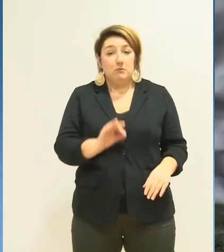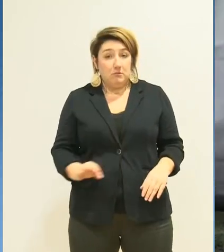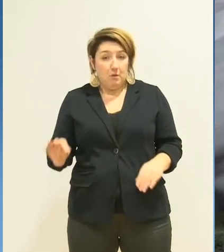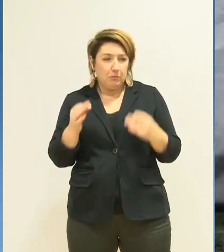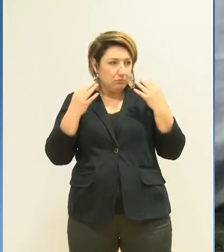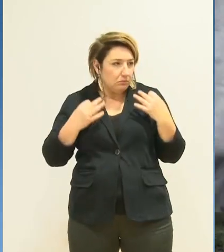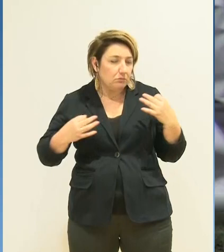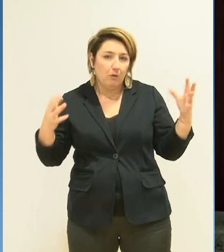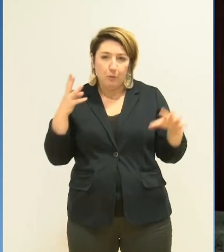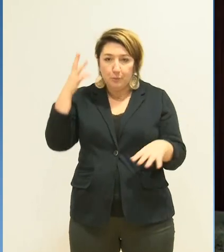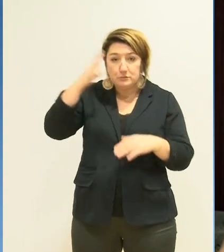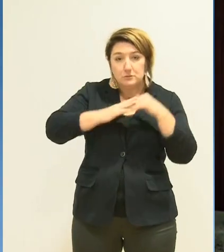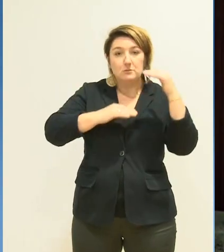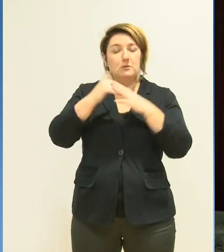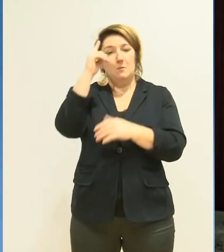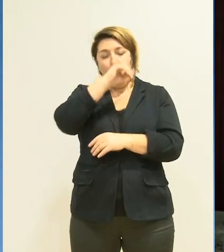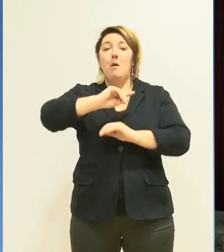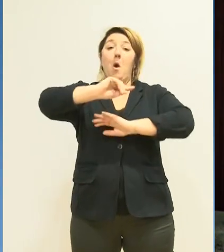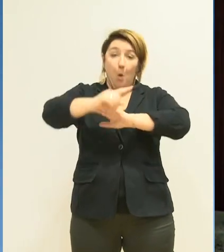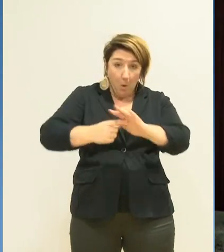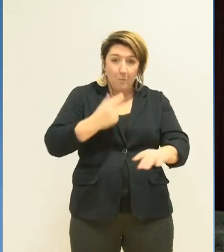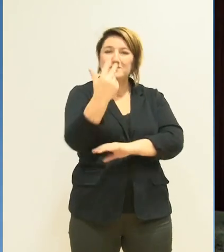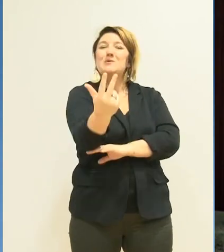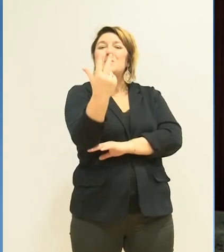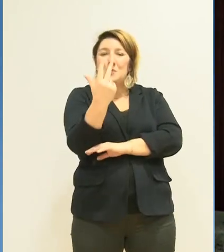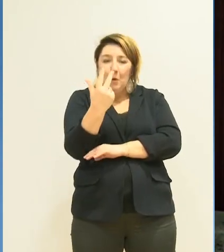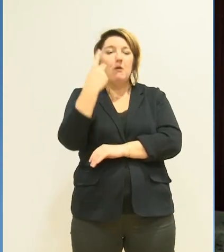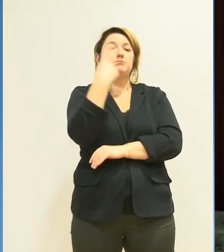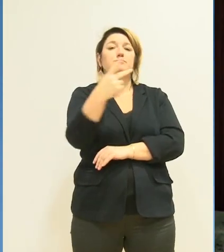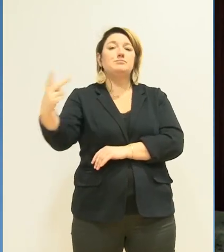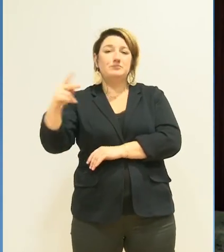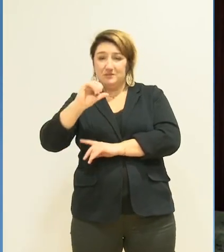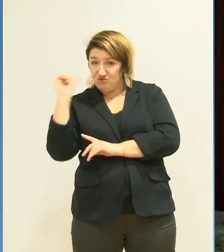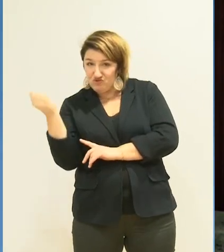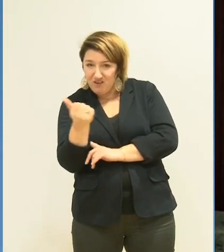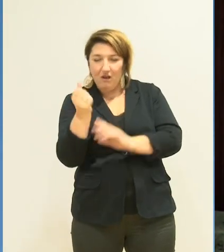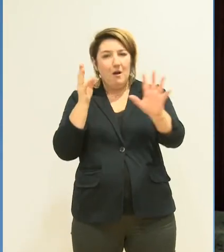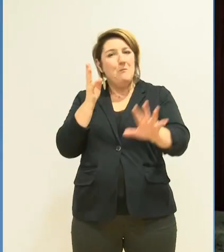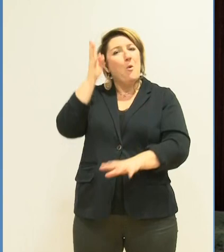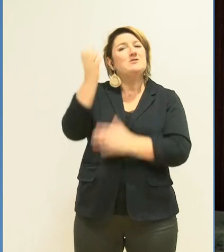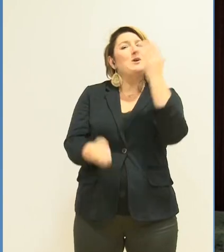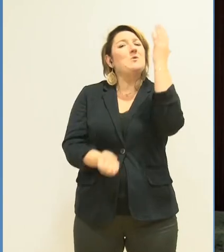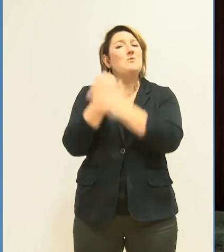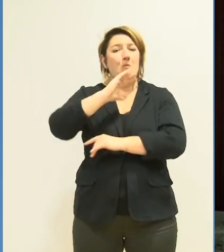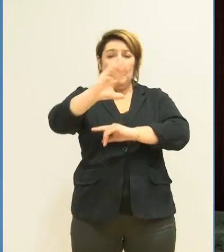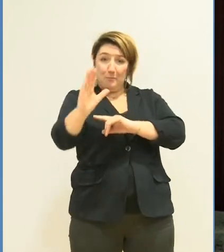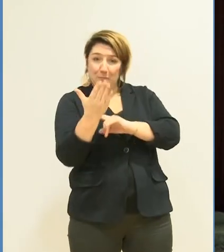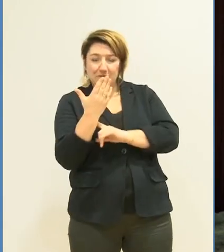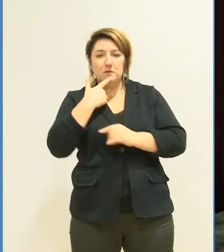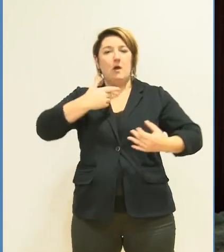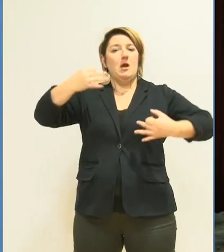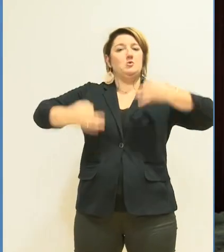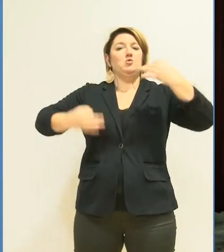nous présenter à nouveau ces trois candidats retenus un projet qui puisse être jugé d'une manière